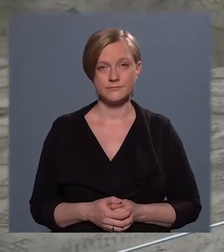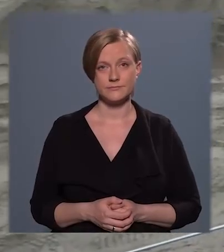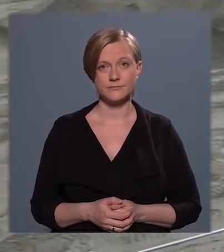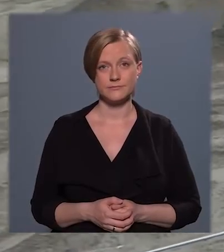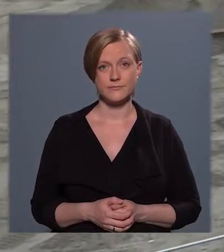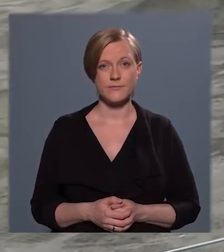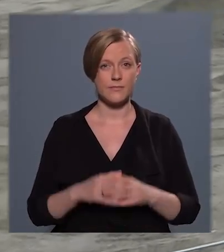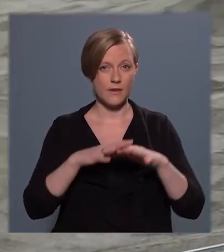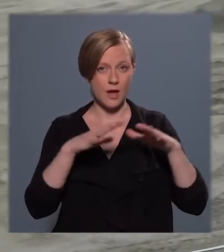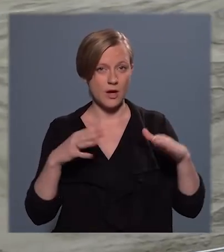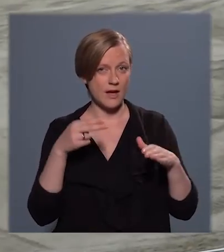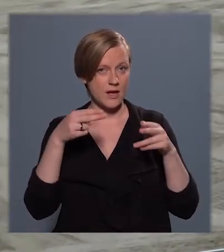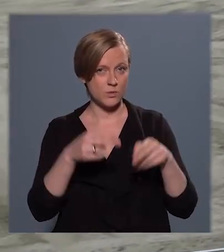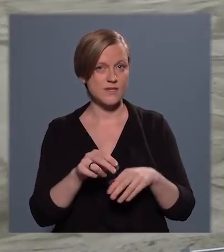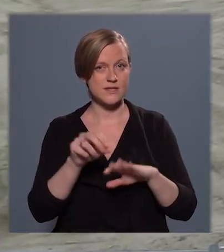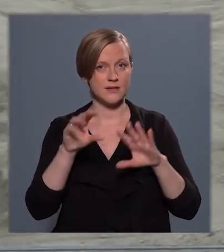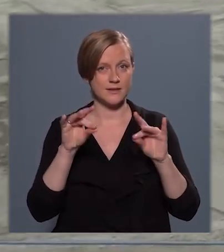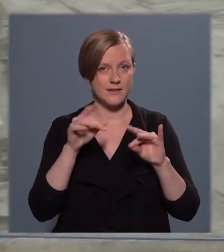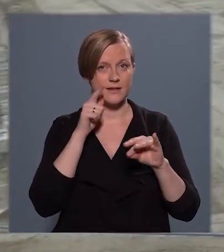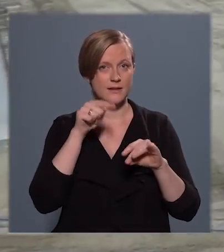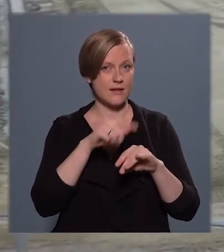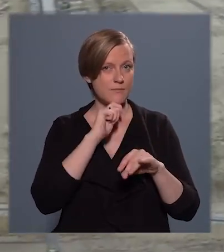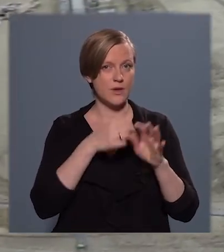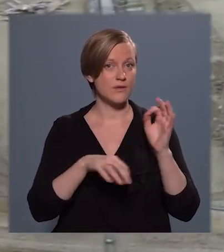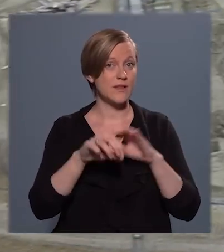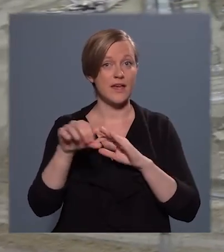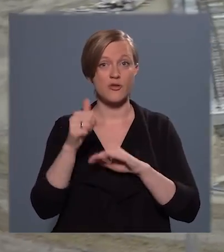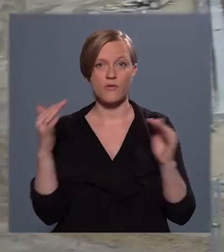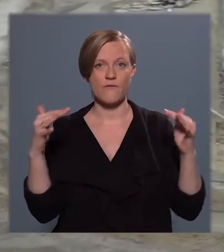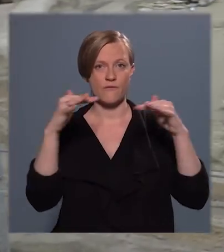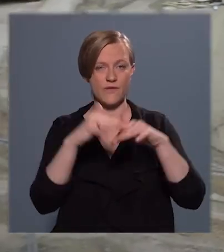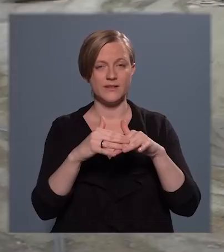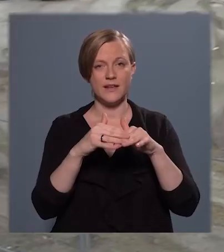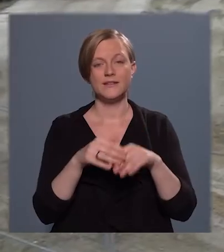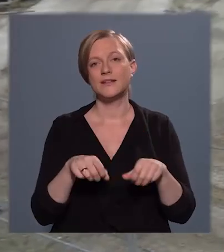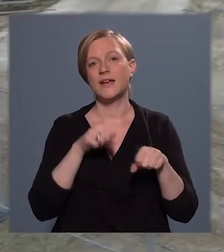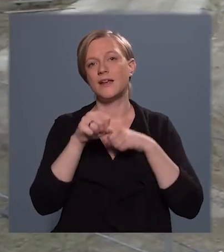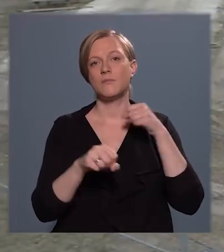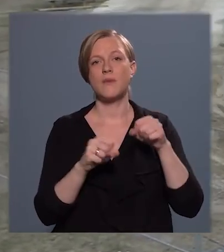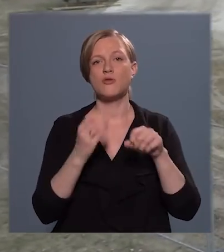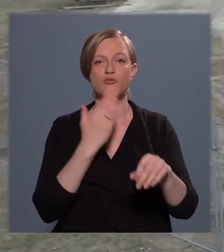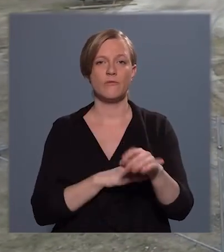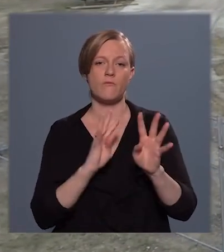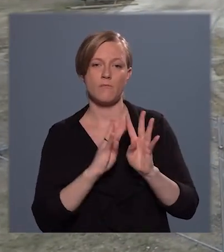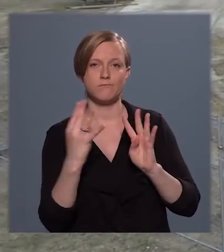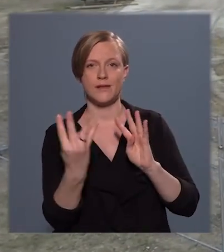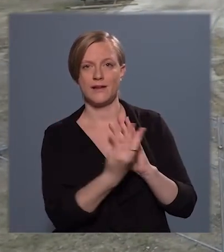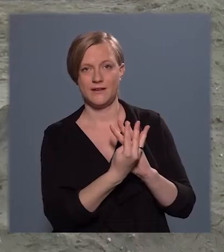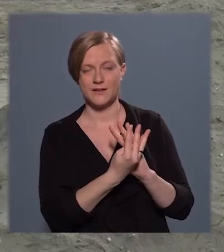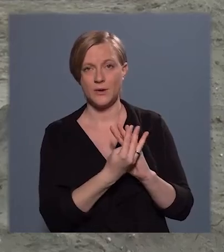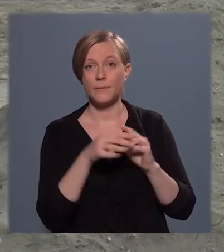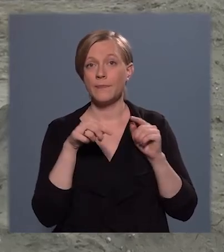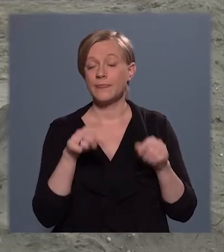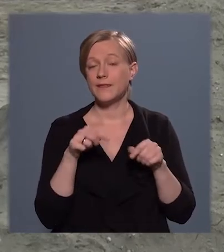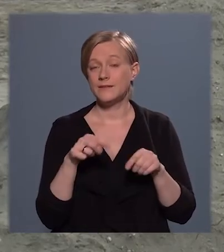Hangár utca 10. Itt lesz Magyarország első fedett kerékpáros fapályája. A kőbányán épülő Bring Arena